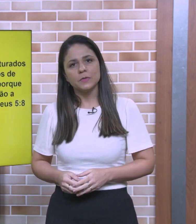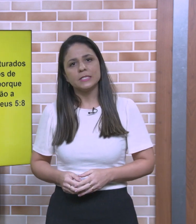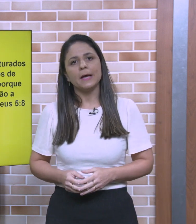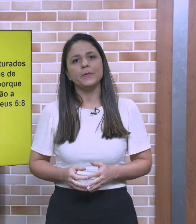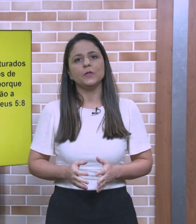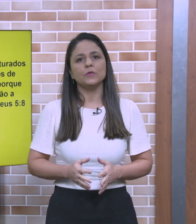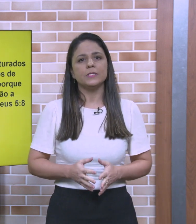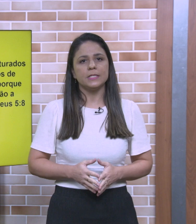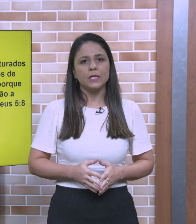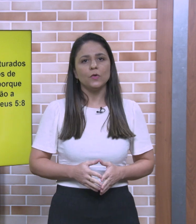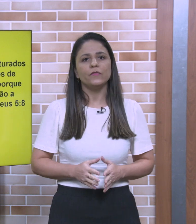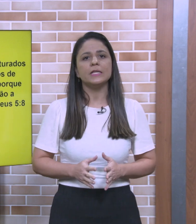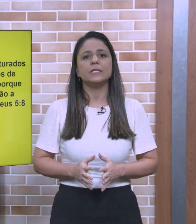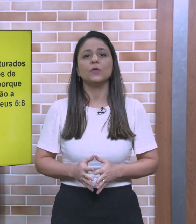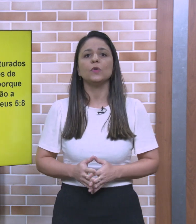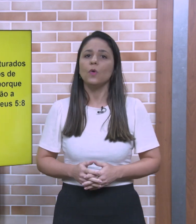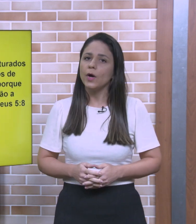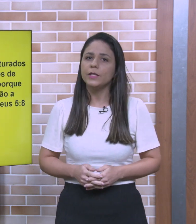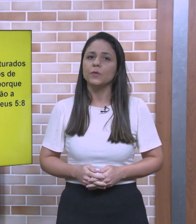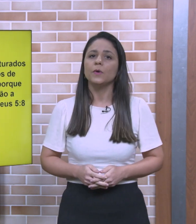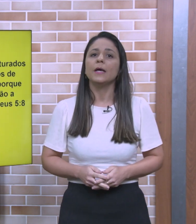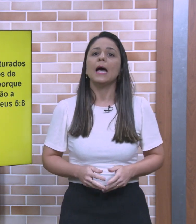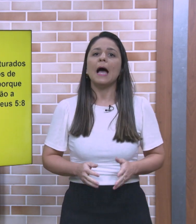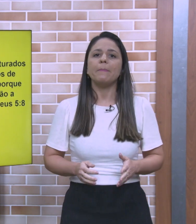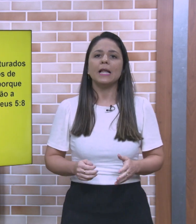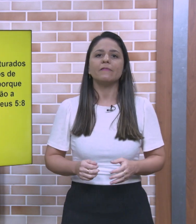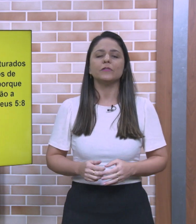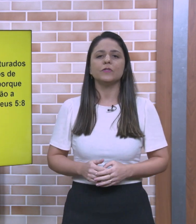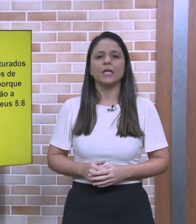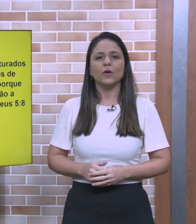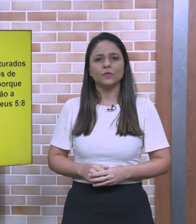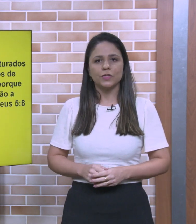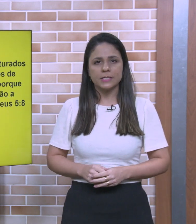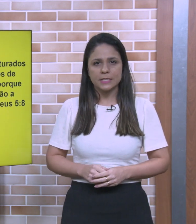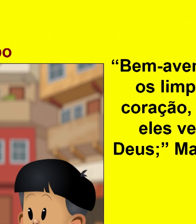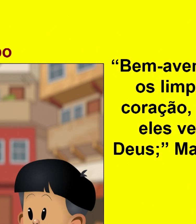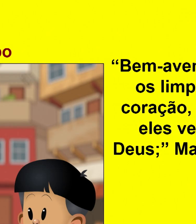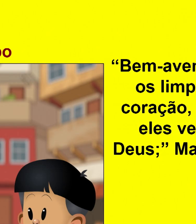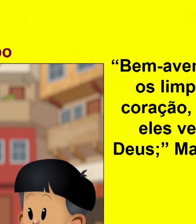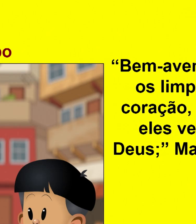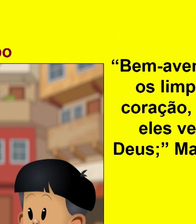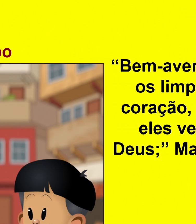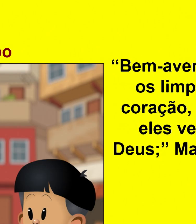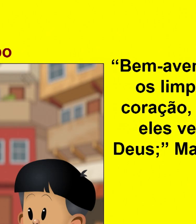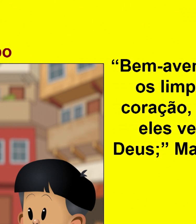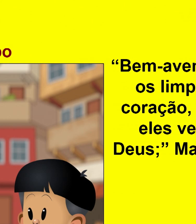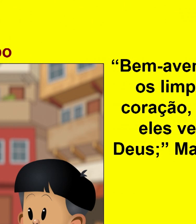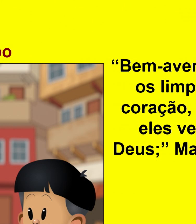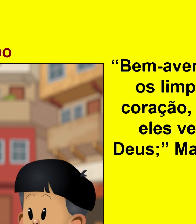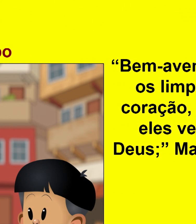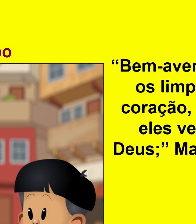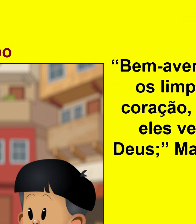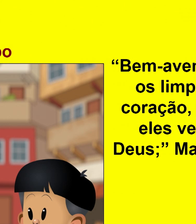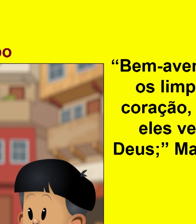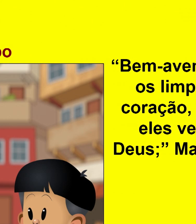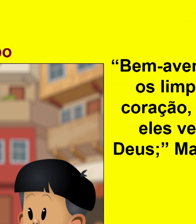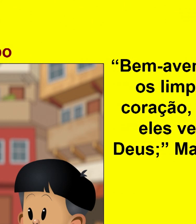de Dieu dans le livre de Matthieu, chapitre 5, verset 8. La parole du Seigneur nous dit: